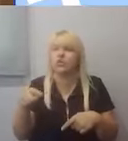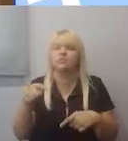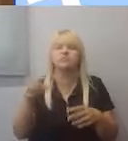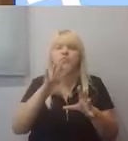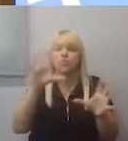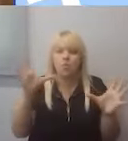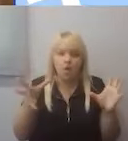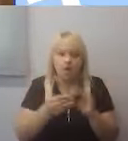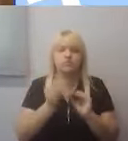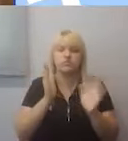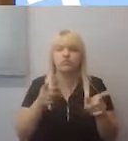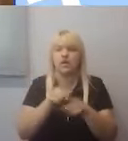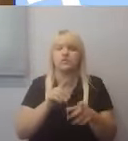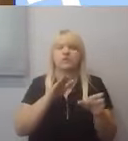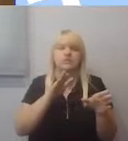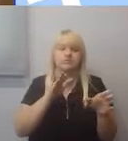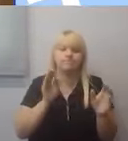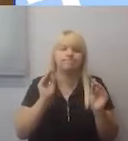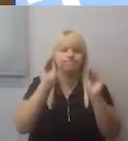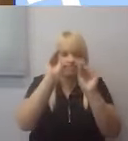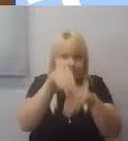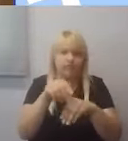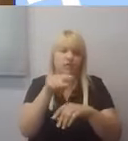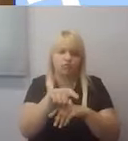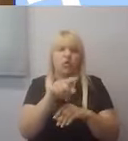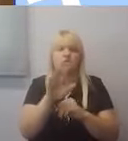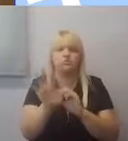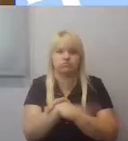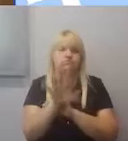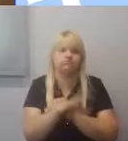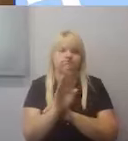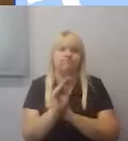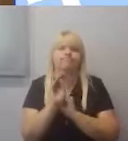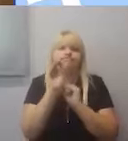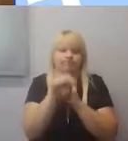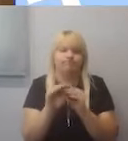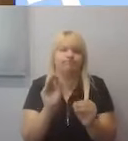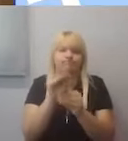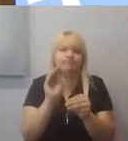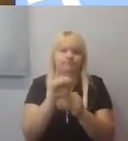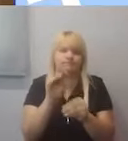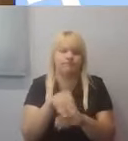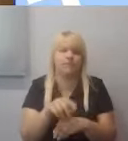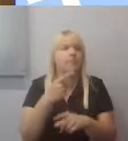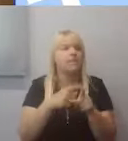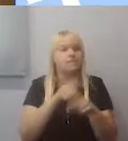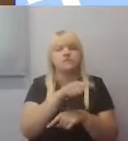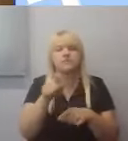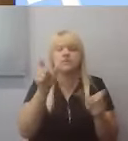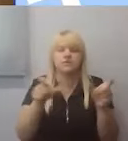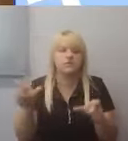aizpildīt šo te līdz šim nu acīmredzamo robu ja jo tie ir tie cilvēki kurus visgrūtāk